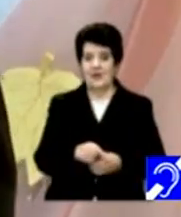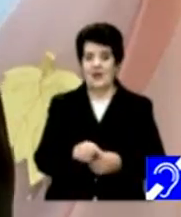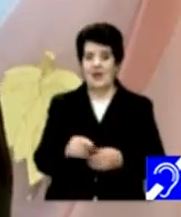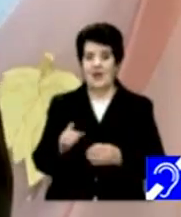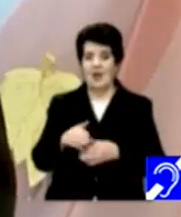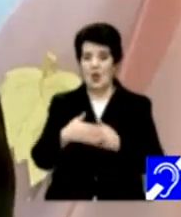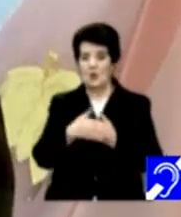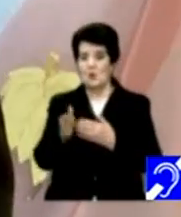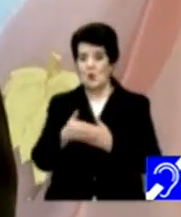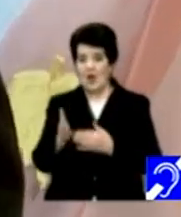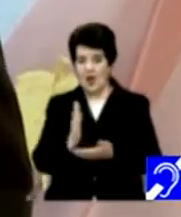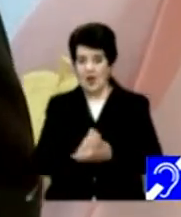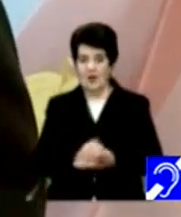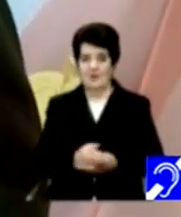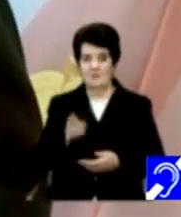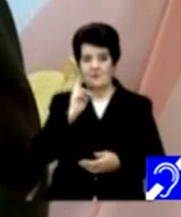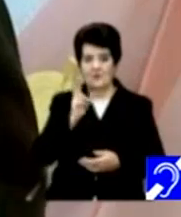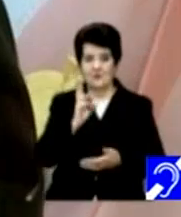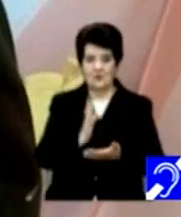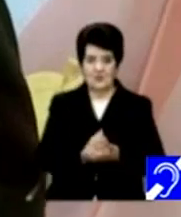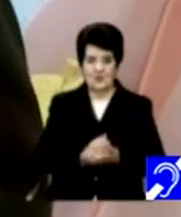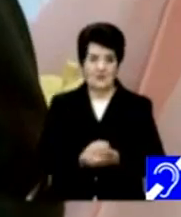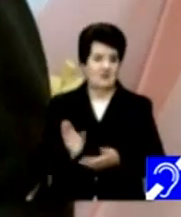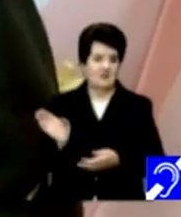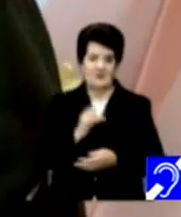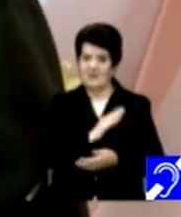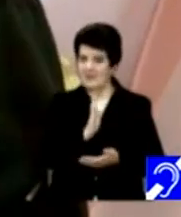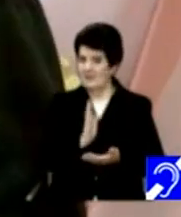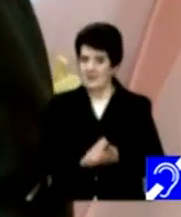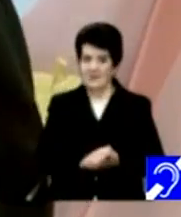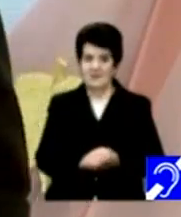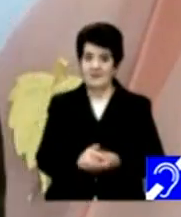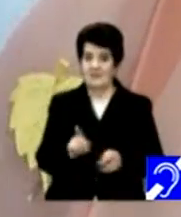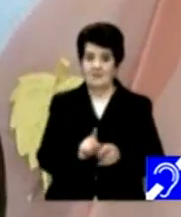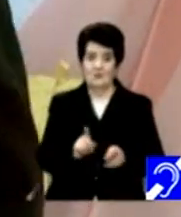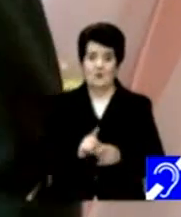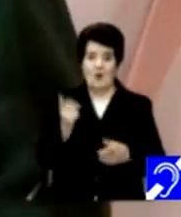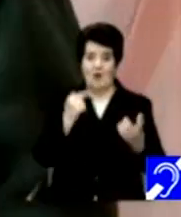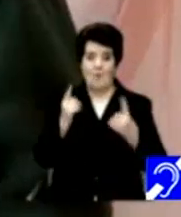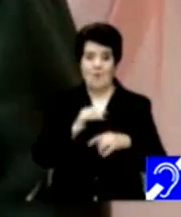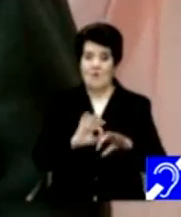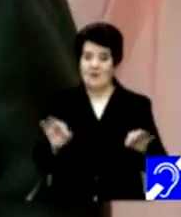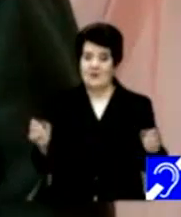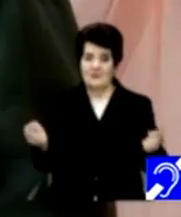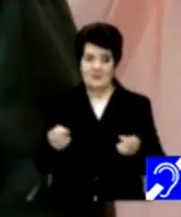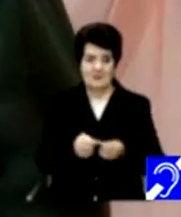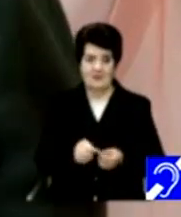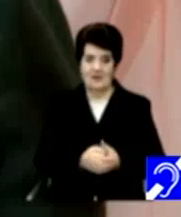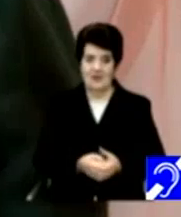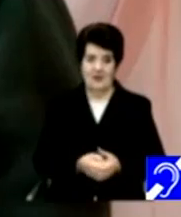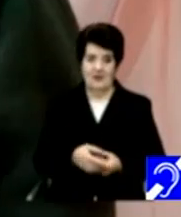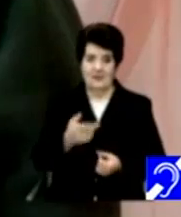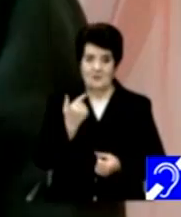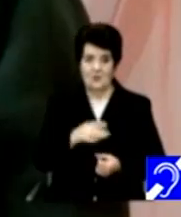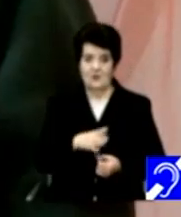Pătuc, avem viceu înăuntru și e și pentru noi o poveste, o, cu adevărat o poveste. Acolo erau condițiile, ne spălam